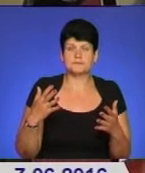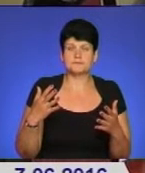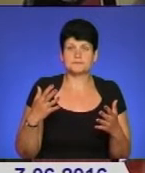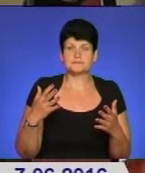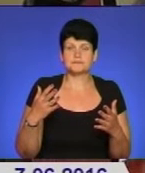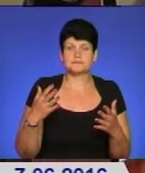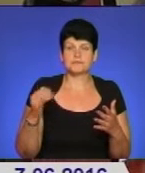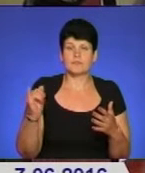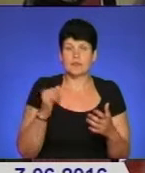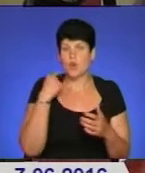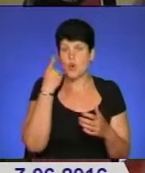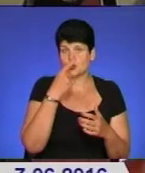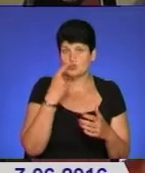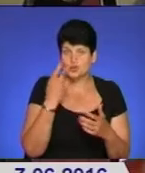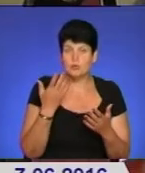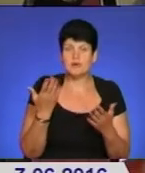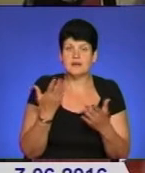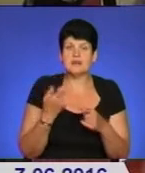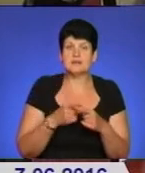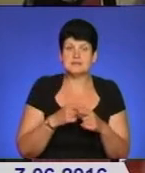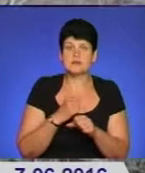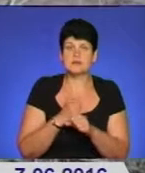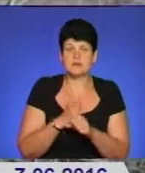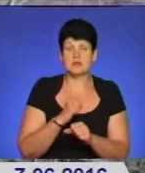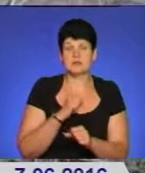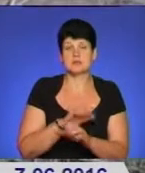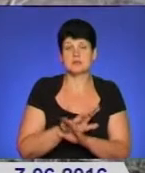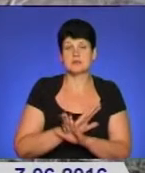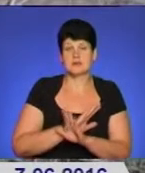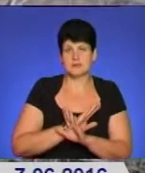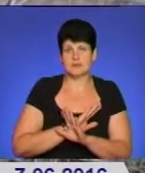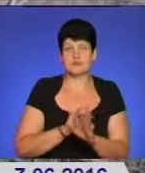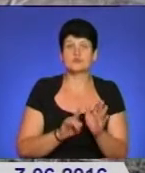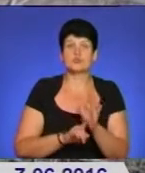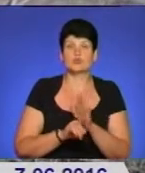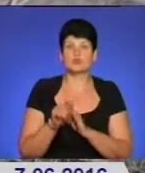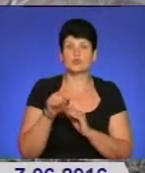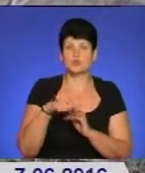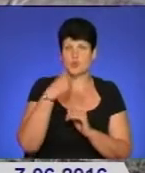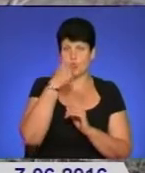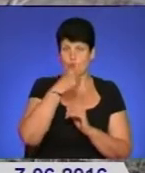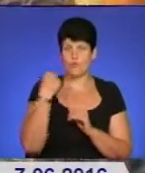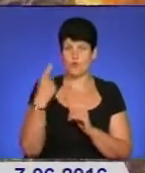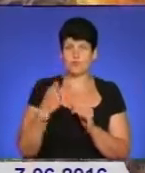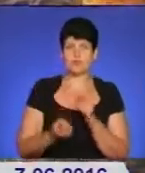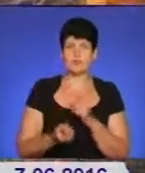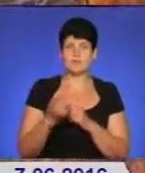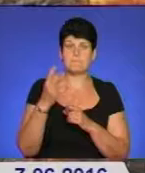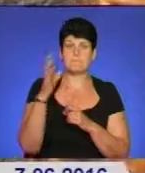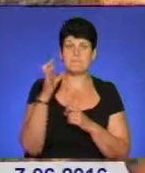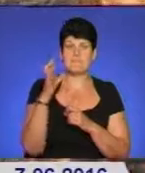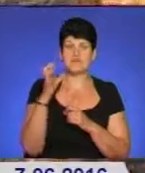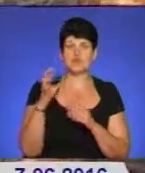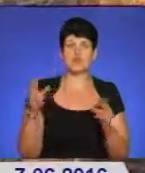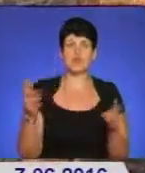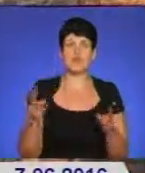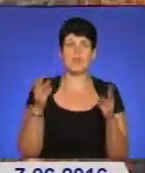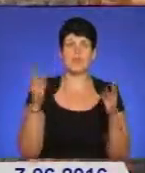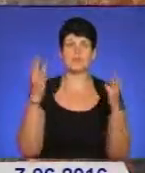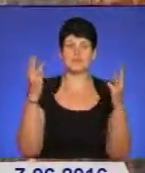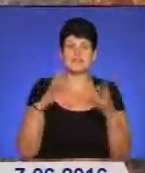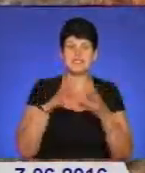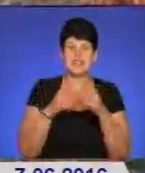і особа, яка це робила, загинула. З початку цього року в області виникло майже 500 пожеж. Загальна